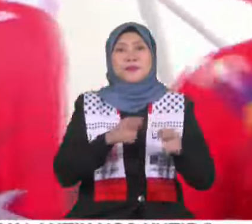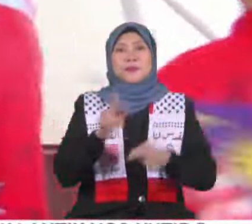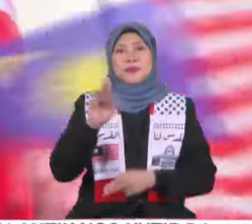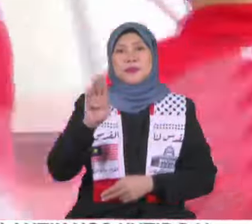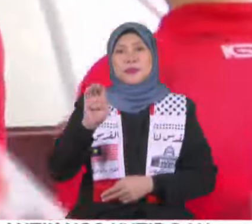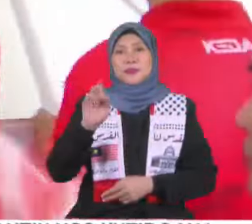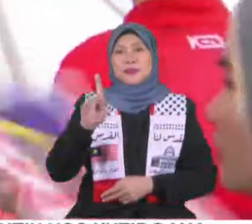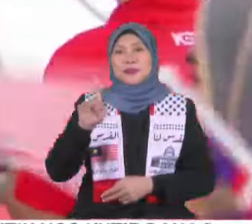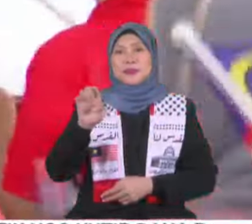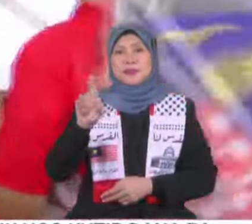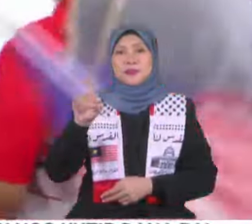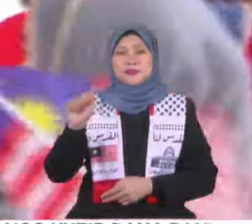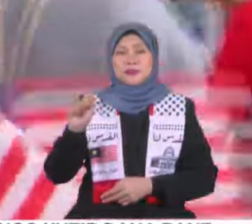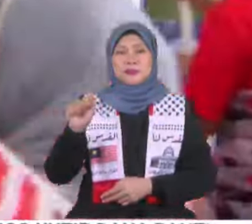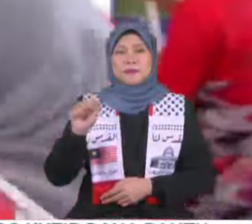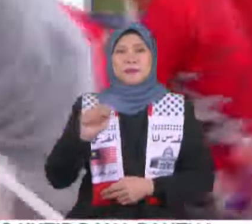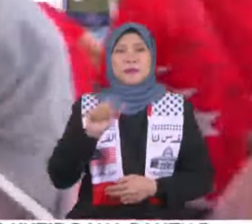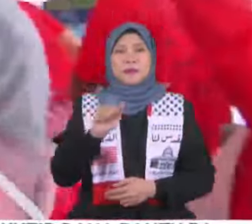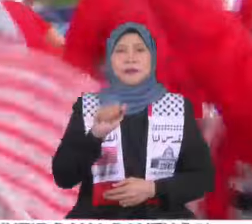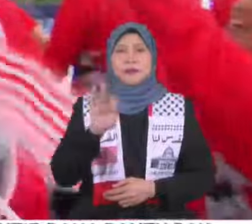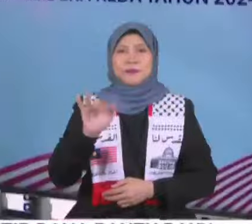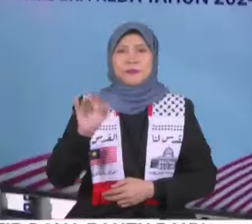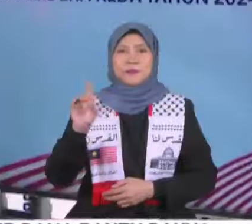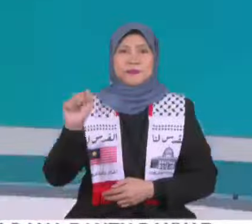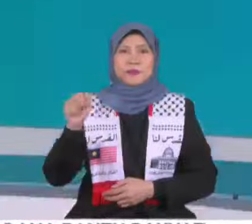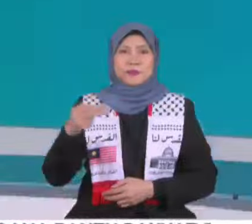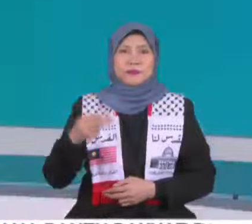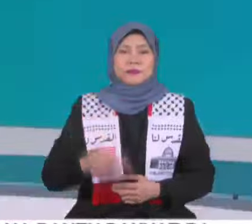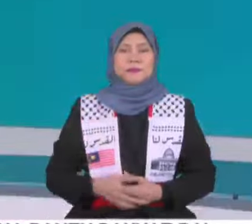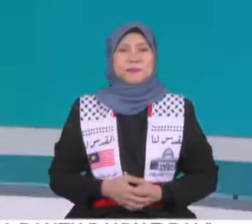Kedah, Afifah Omar.